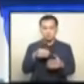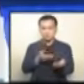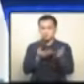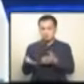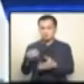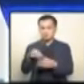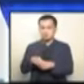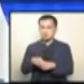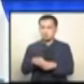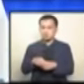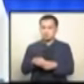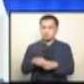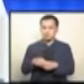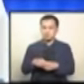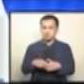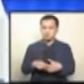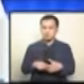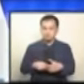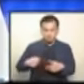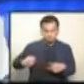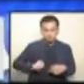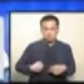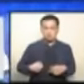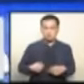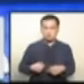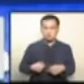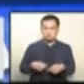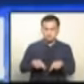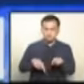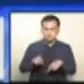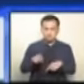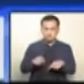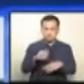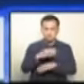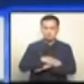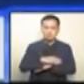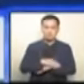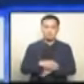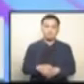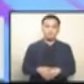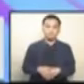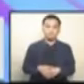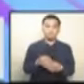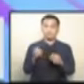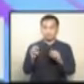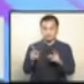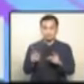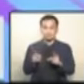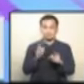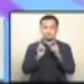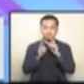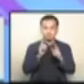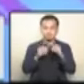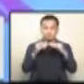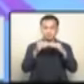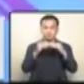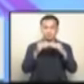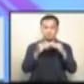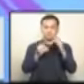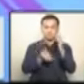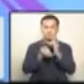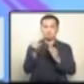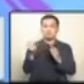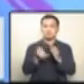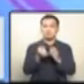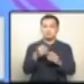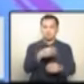Sinuntok po ako rito. Dito po sa tiyan, tinadyakan po yung lamisa. Sige. Po. Sige, makakausap natin sa ngalan ng patas na pamamahayag